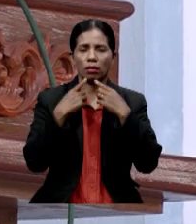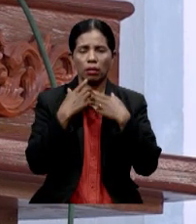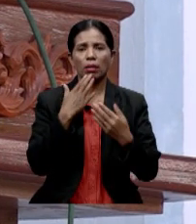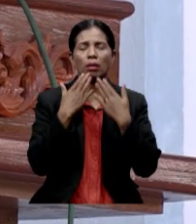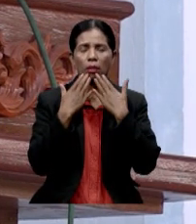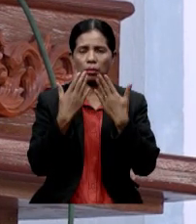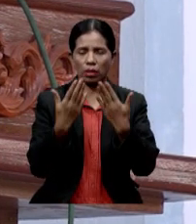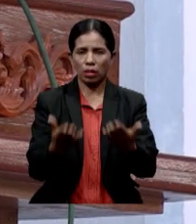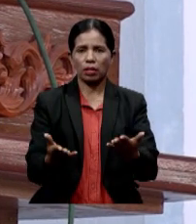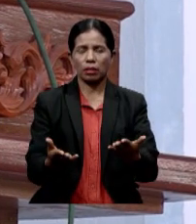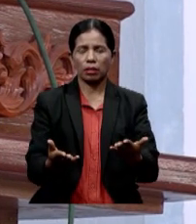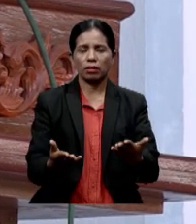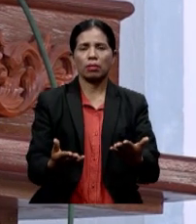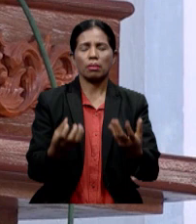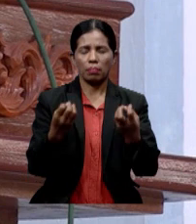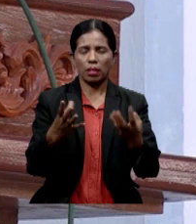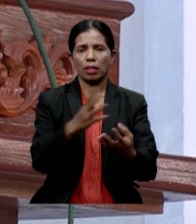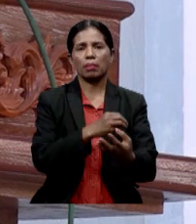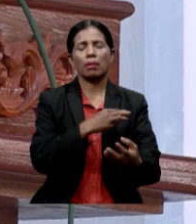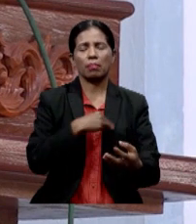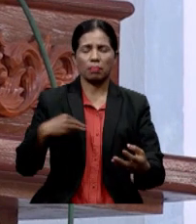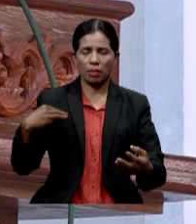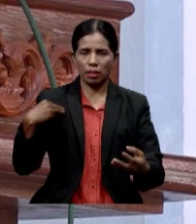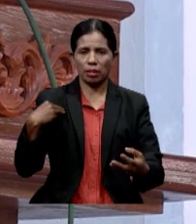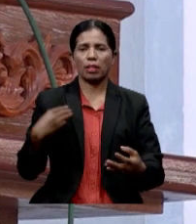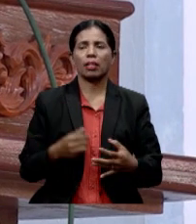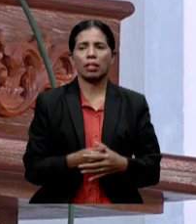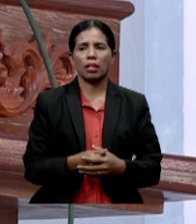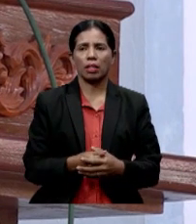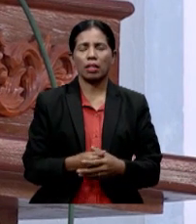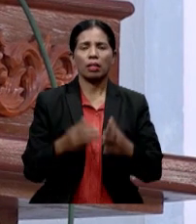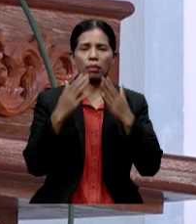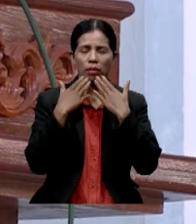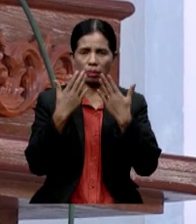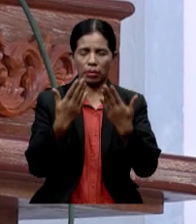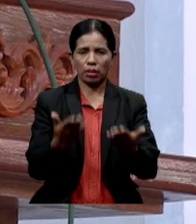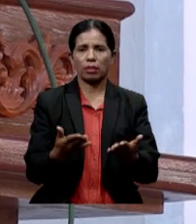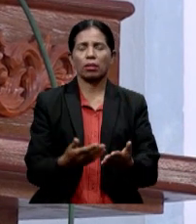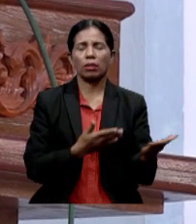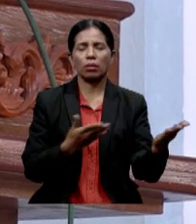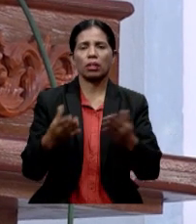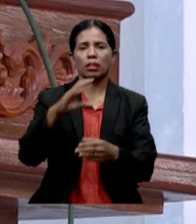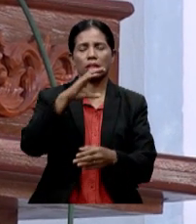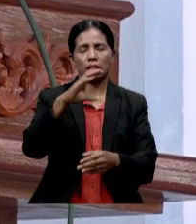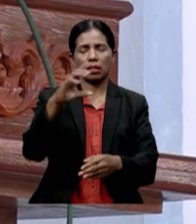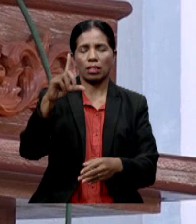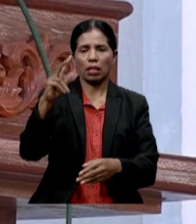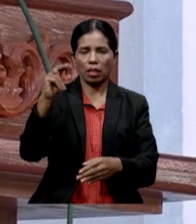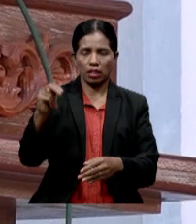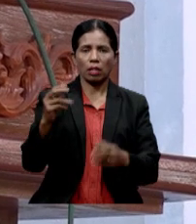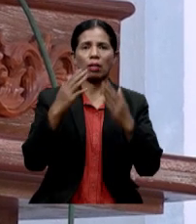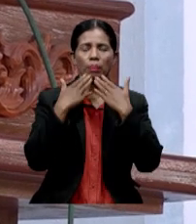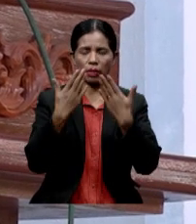spesial medir dari komandir di dalam garisan nasional nyelaran, oleh agradece ba contribuição